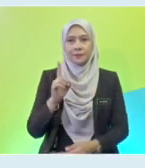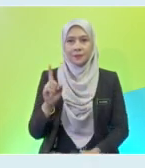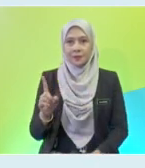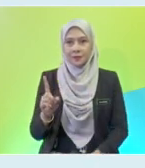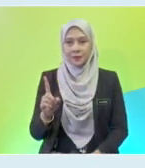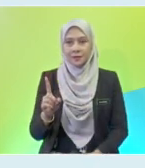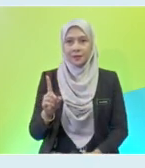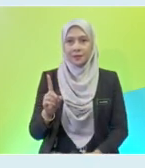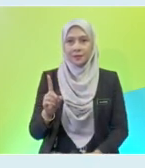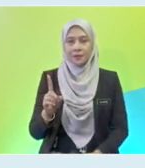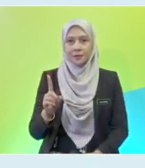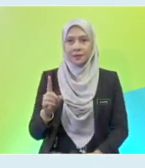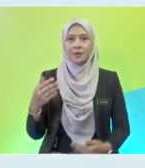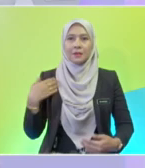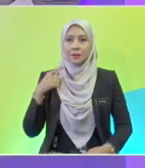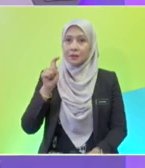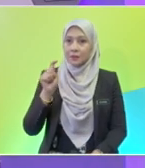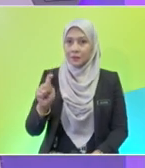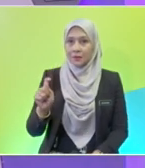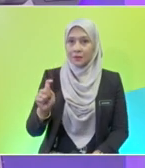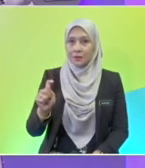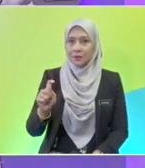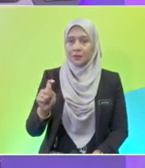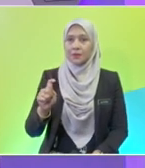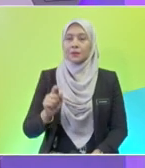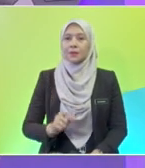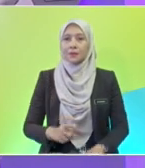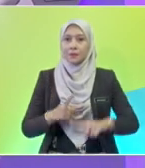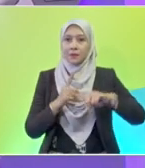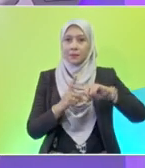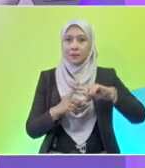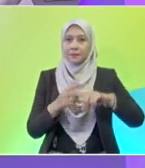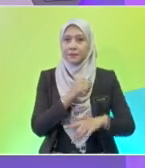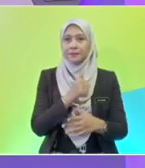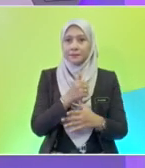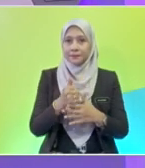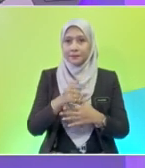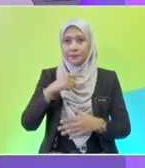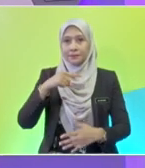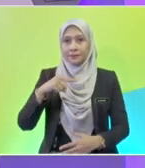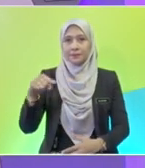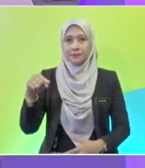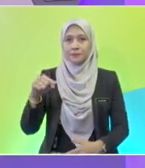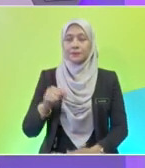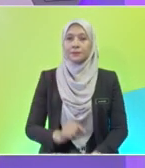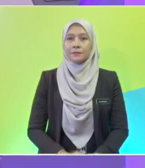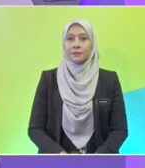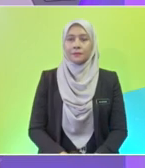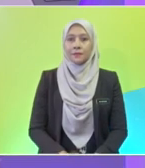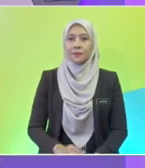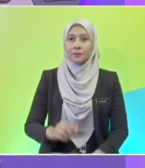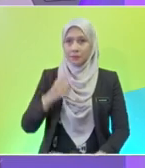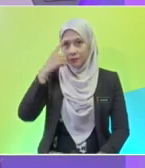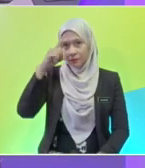telah ada dalam pilihan jawaban dalam kertas 2 murid-murid perlu menulis